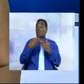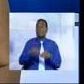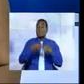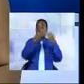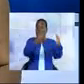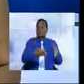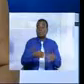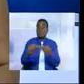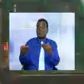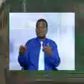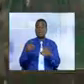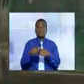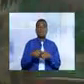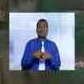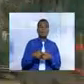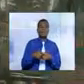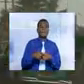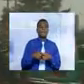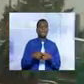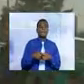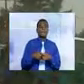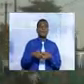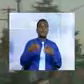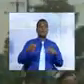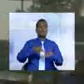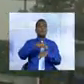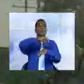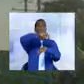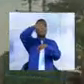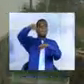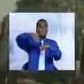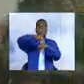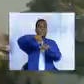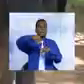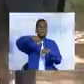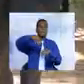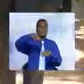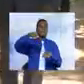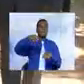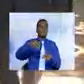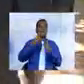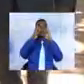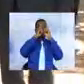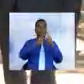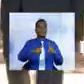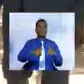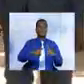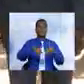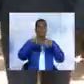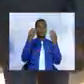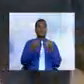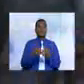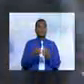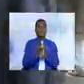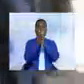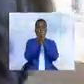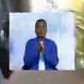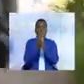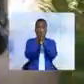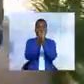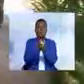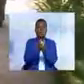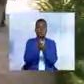dit Noël Nyayo. Bamako, depuis ce dimanche 24 novembre, la délégation de la communauté portuaire de San Pedro est sur le